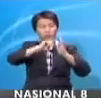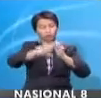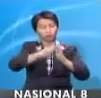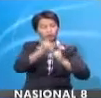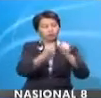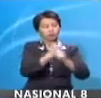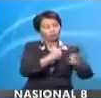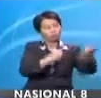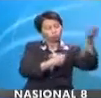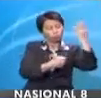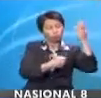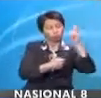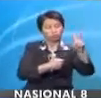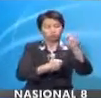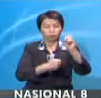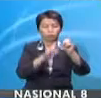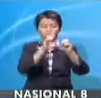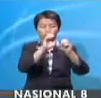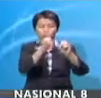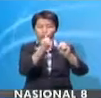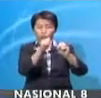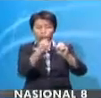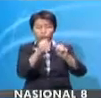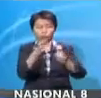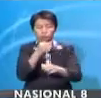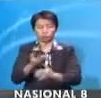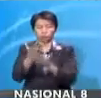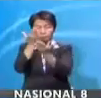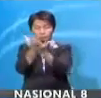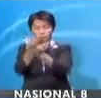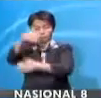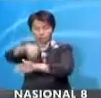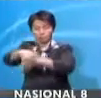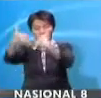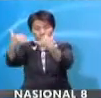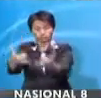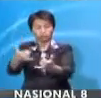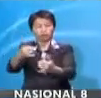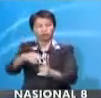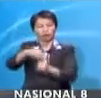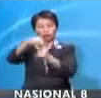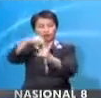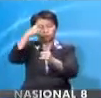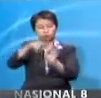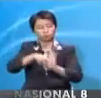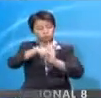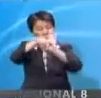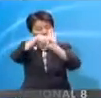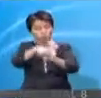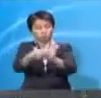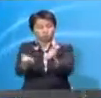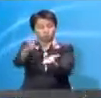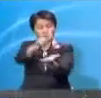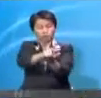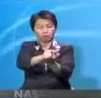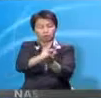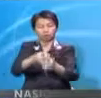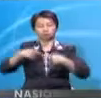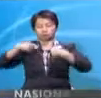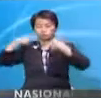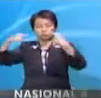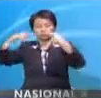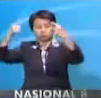tahun 2010. Dan pembentangan malam ini khusus untuk mempamerkan laporan hasil